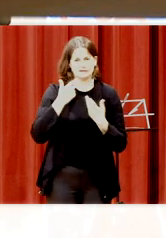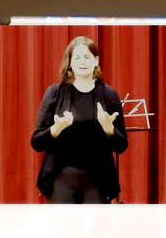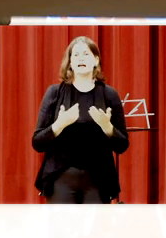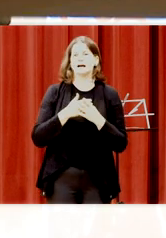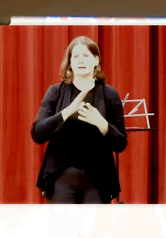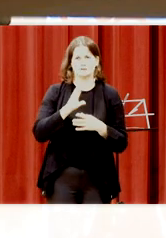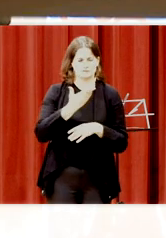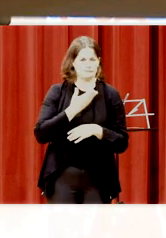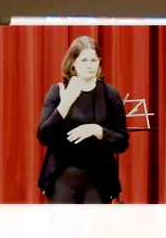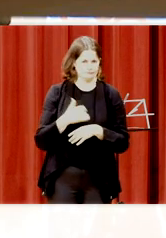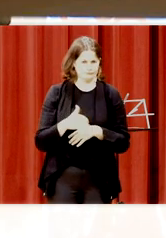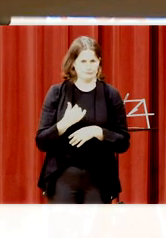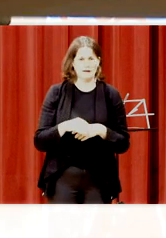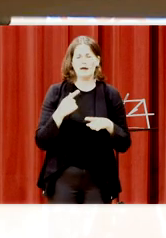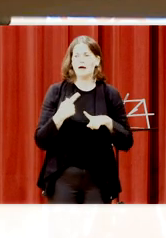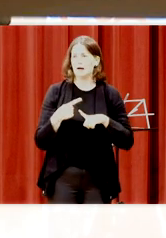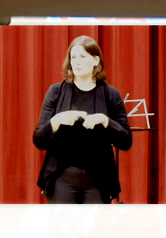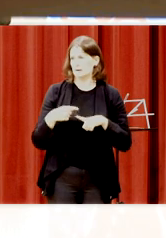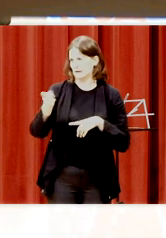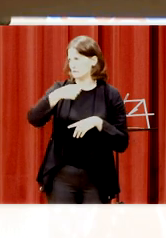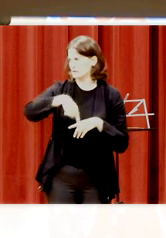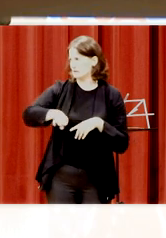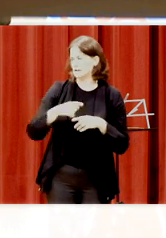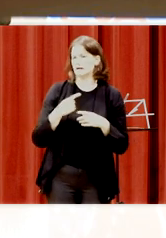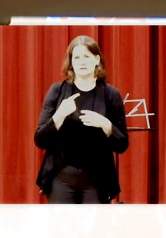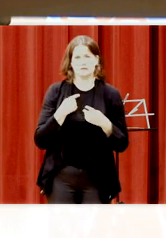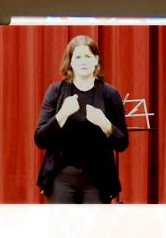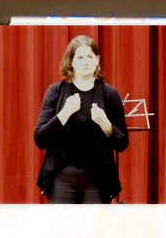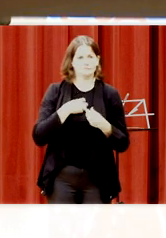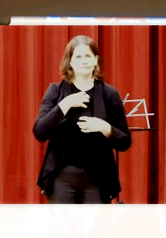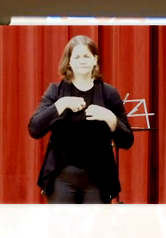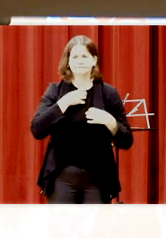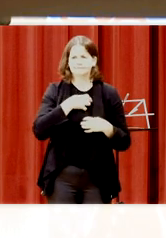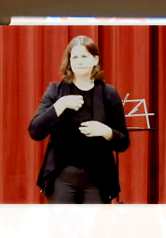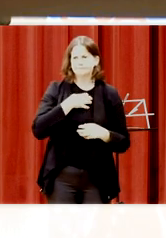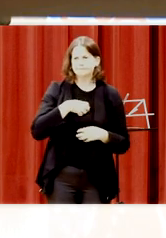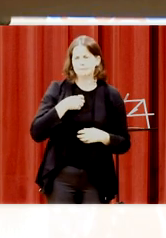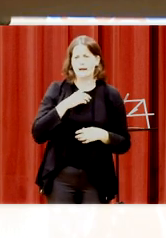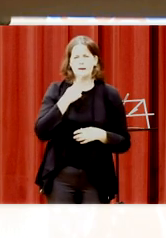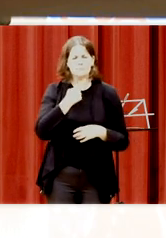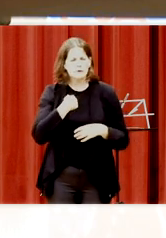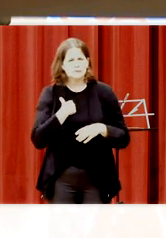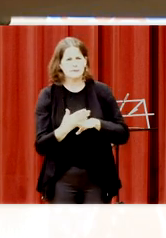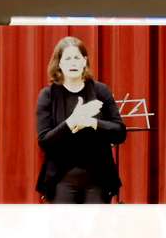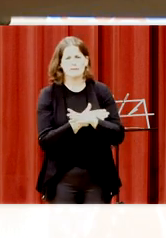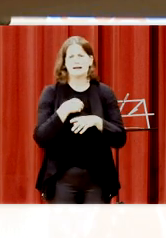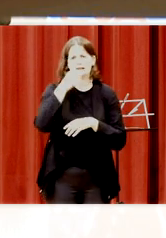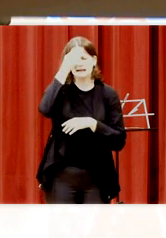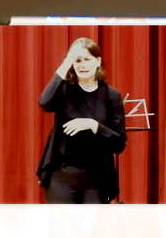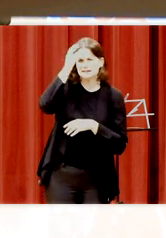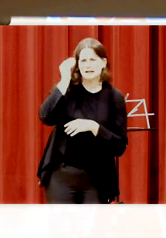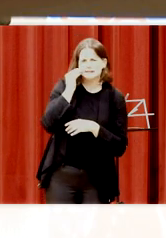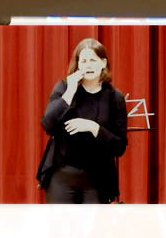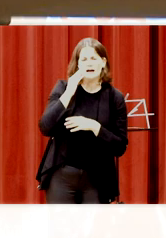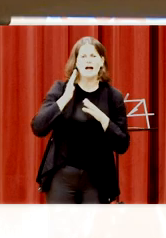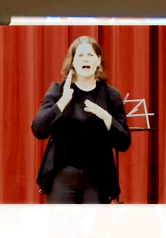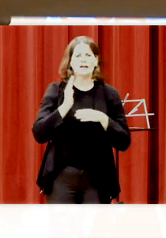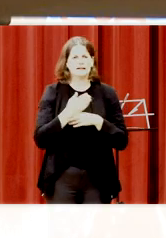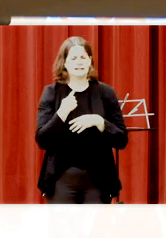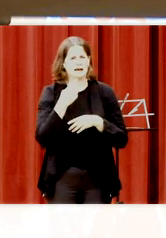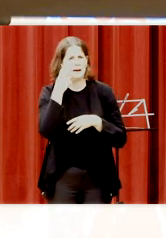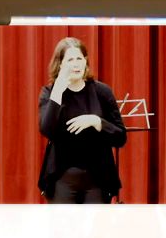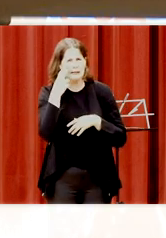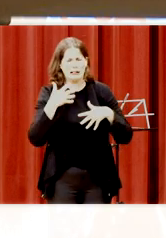artificial com afectarà? Miedo, tenemos pánico, era la paraula. No. ¿Saps? Però, clar, tenim uns antecedents complicats.